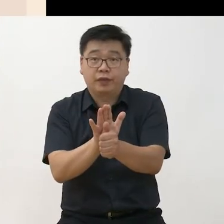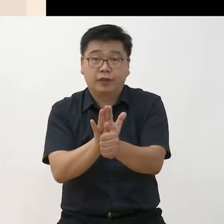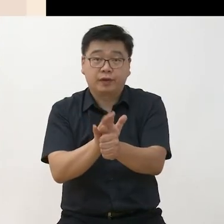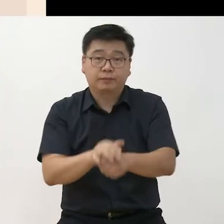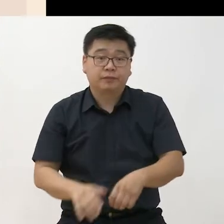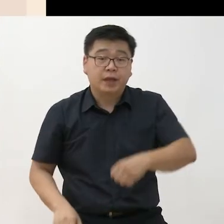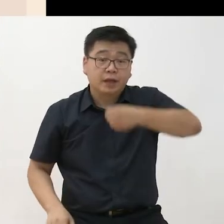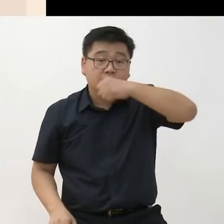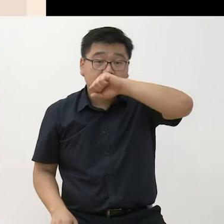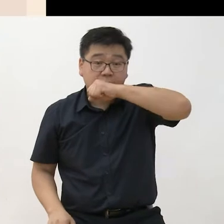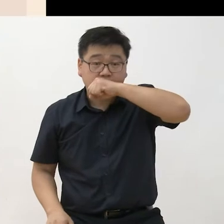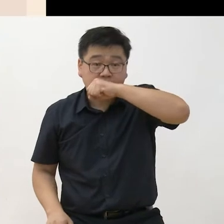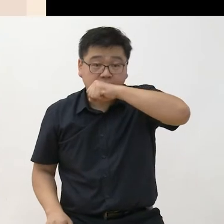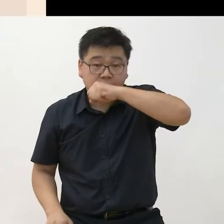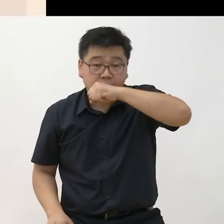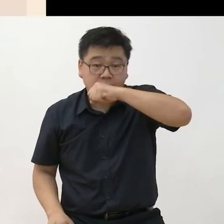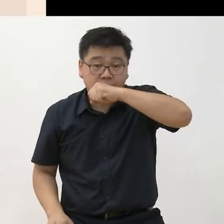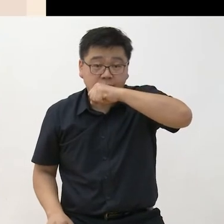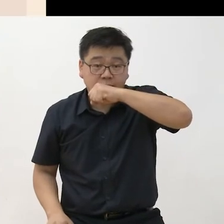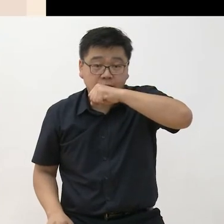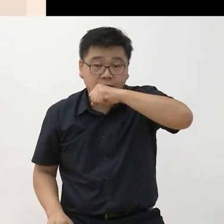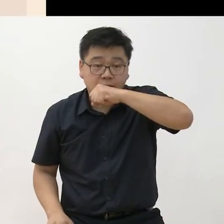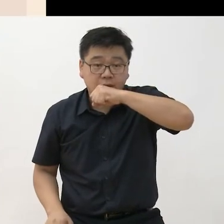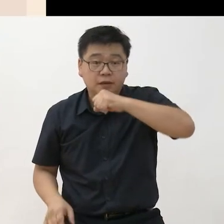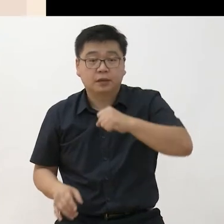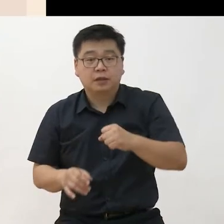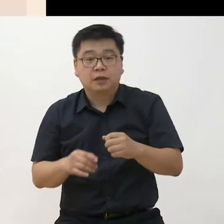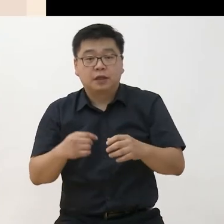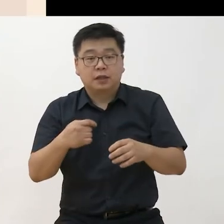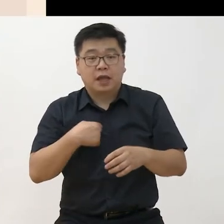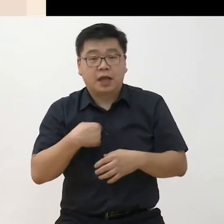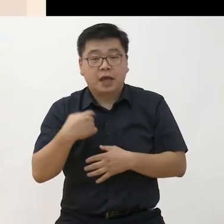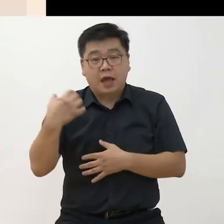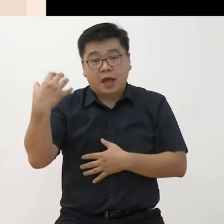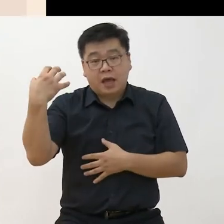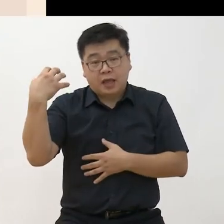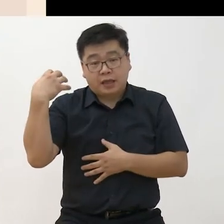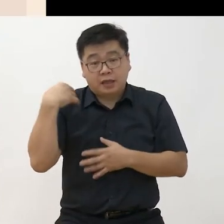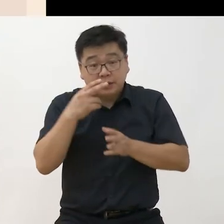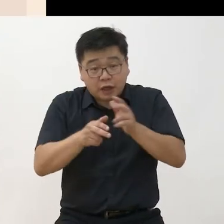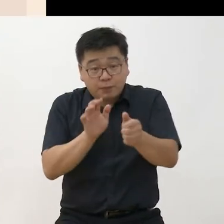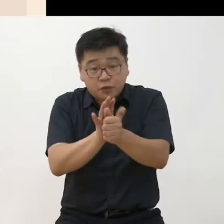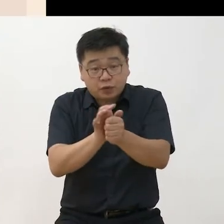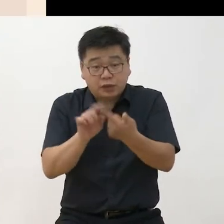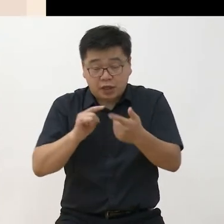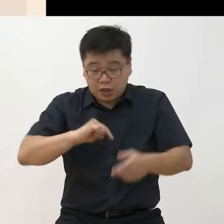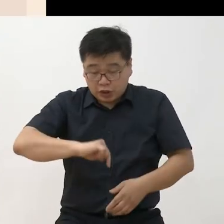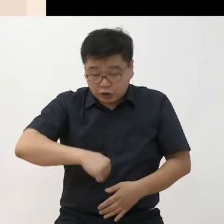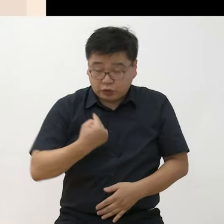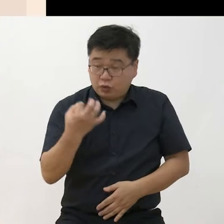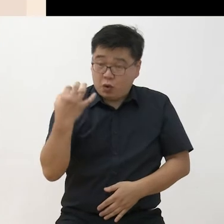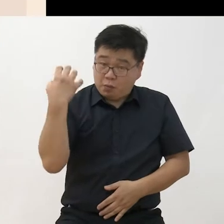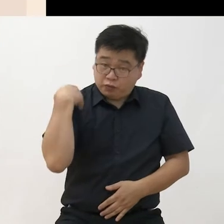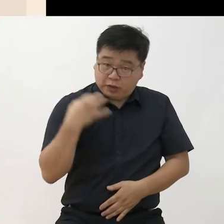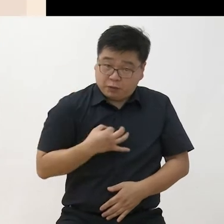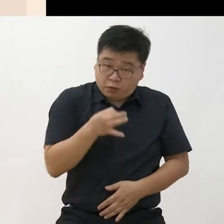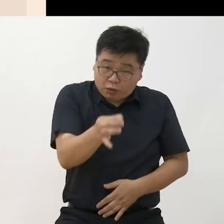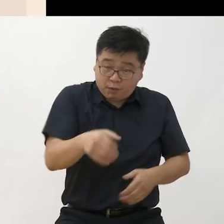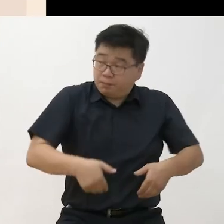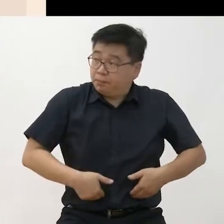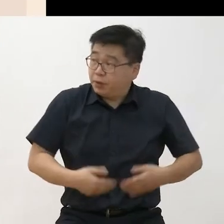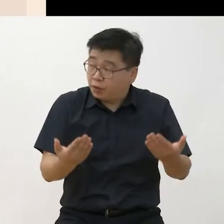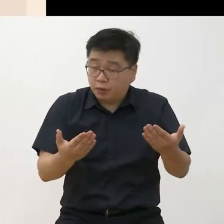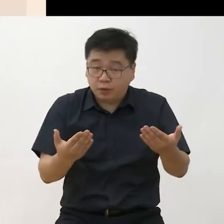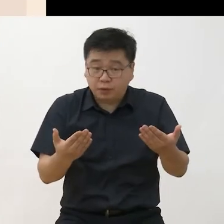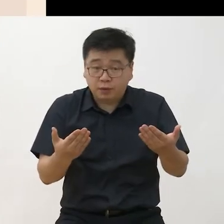지원 예산은 4억 원입니다. 자체 부담액이 없는 사업으로 저희가 지원 조건을 좀